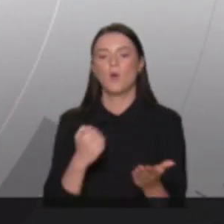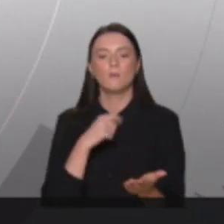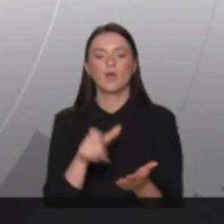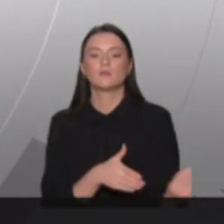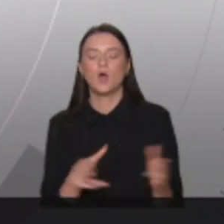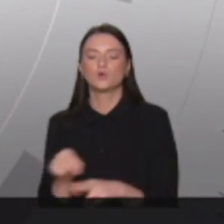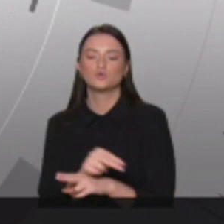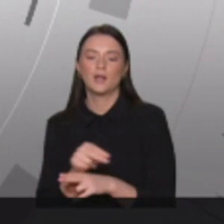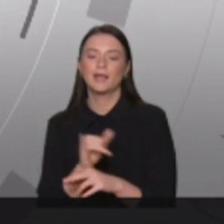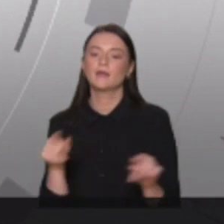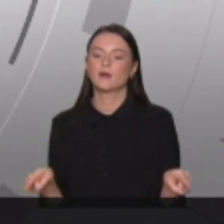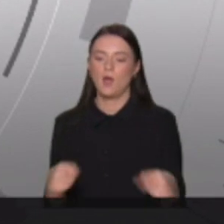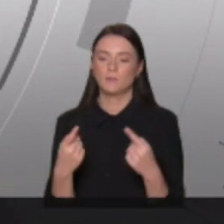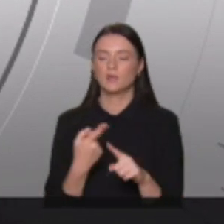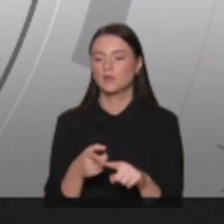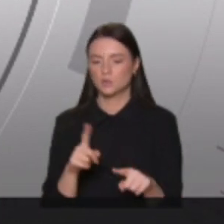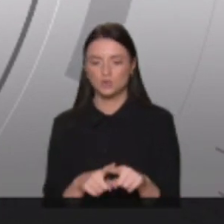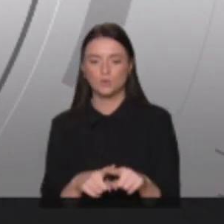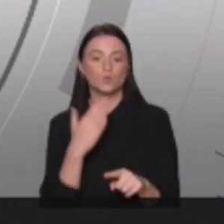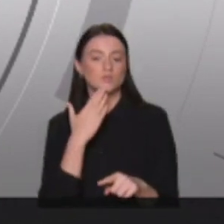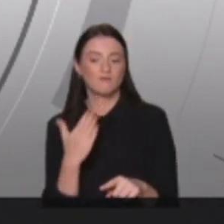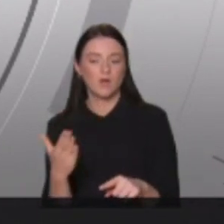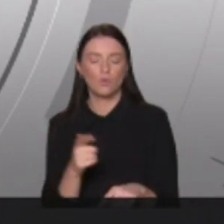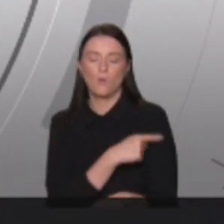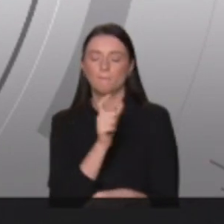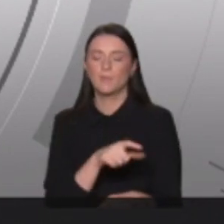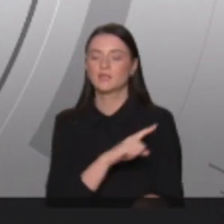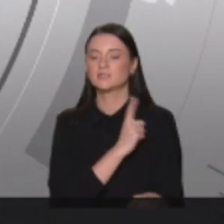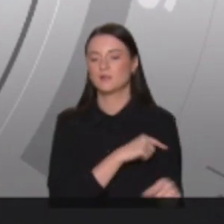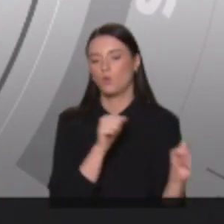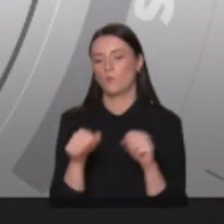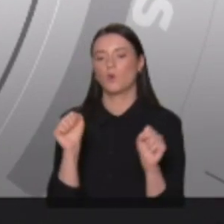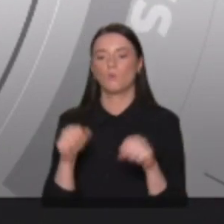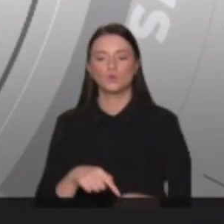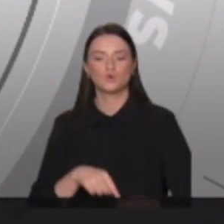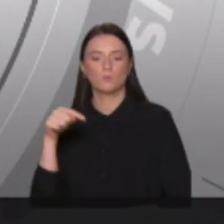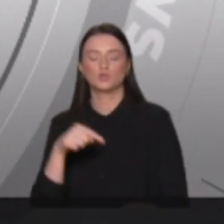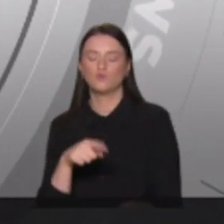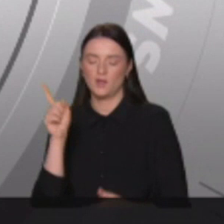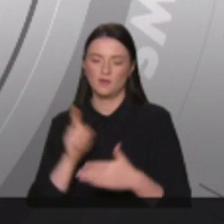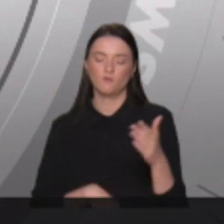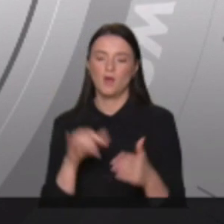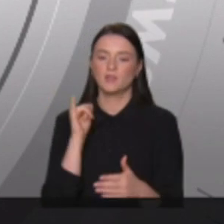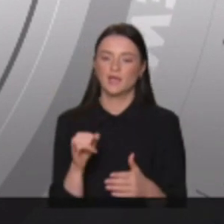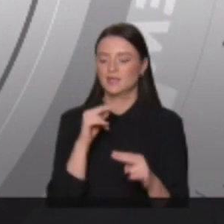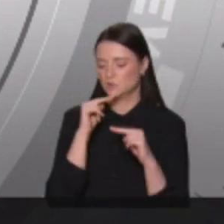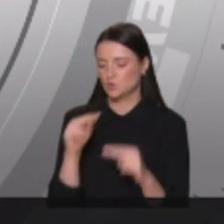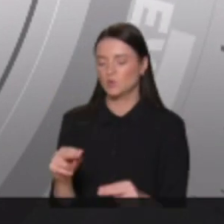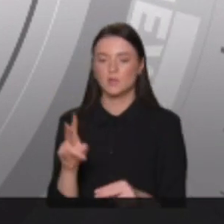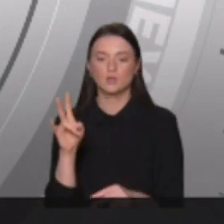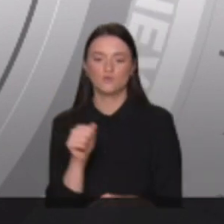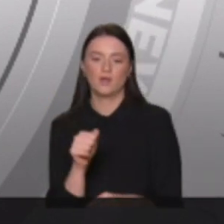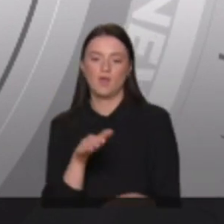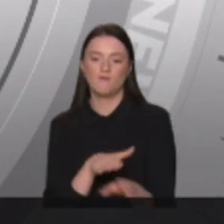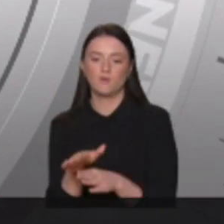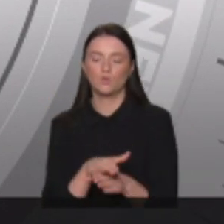лікування і реабілітації. Тому завдяки медикам Сили оборони можуть почуватися впевнено і зосереджуватися на